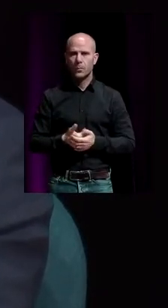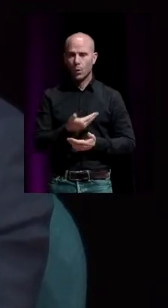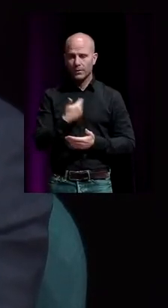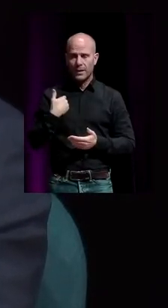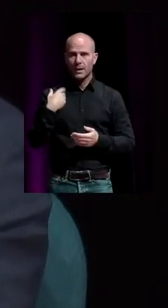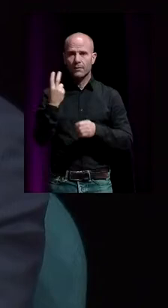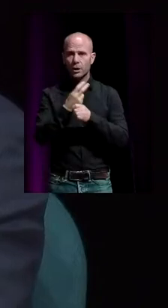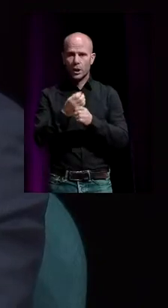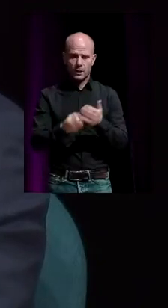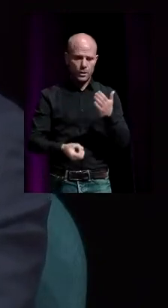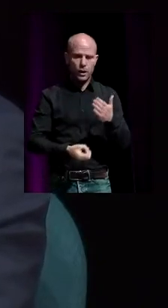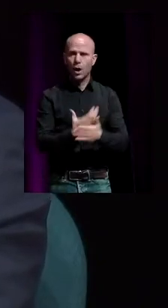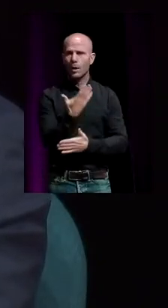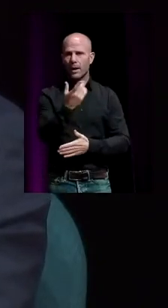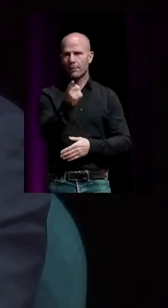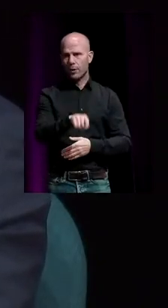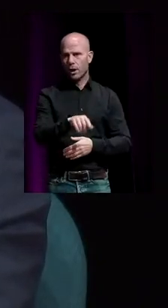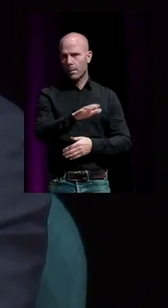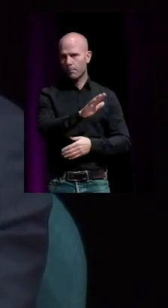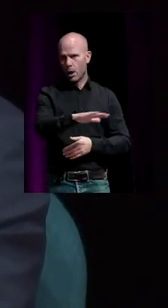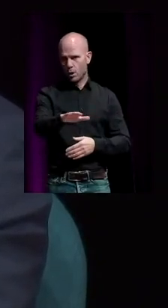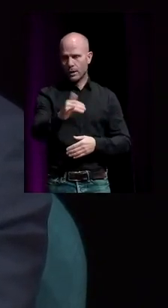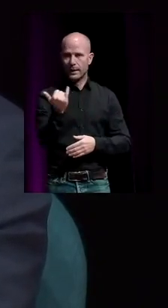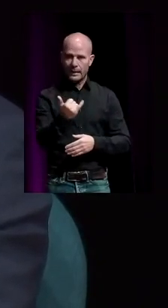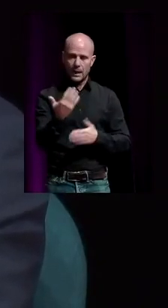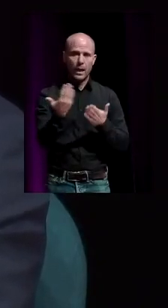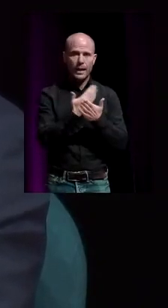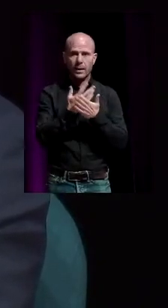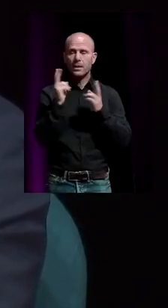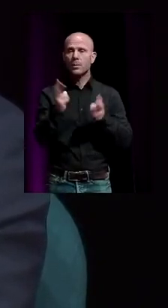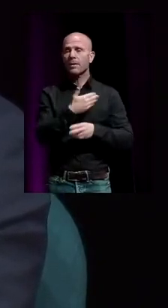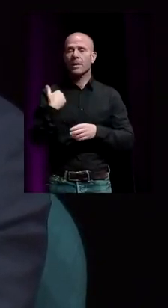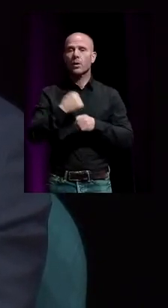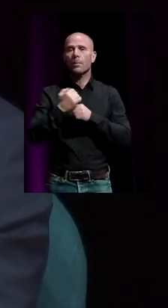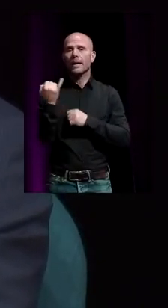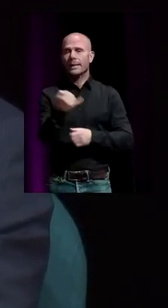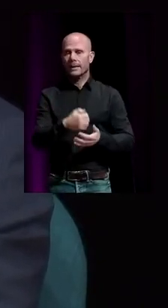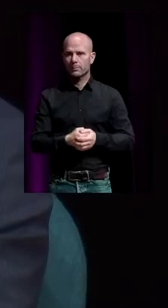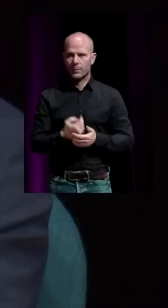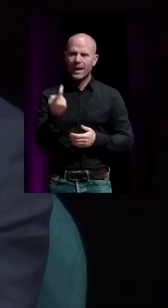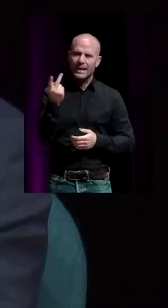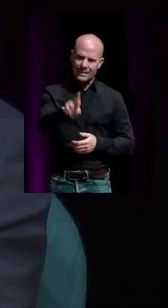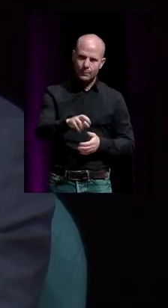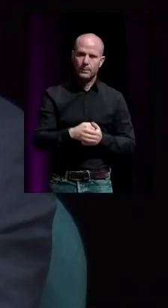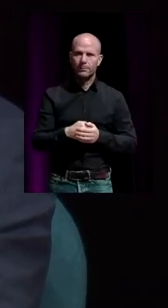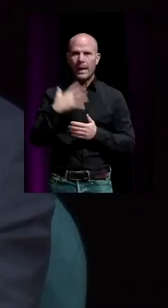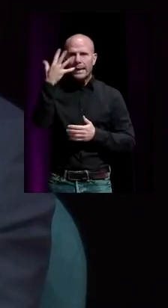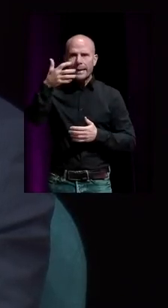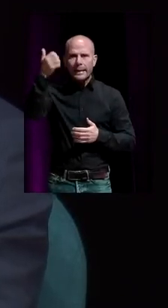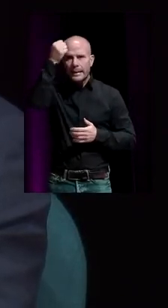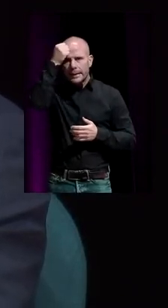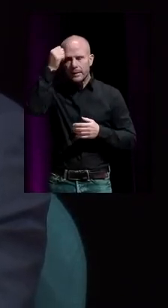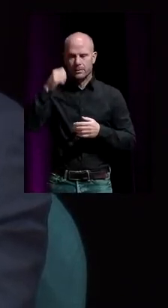försöker skapa för barnen i de länder vi agerar. Jag tar ett exempel. I Indien är